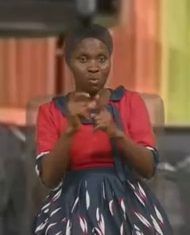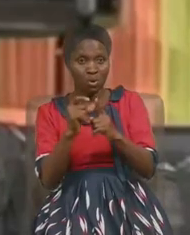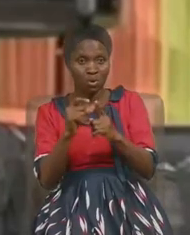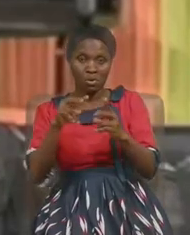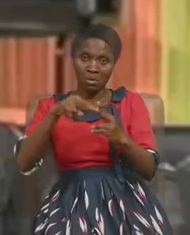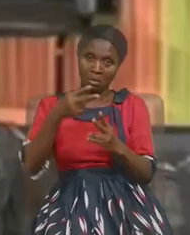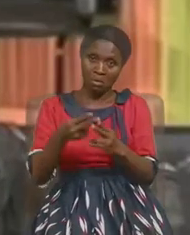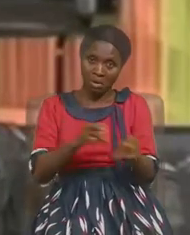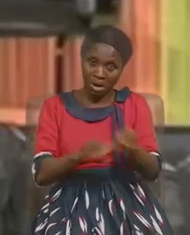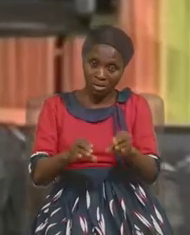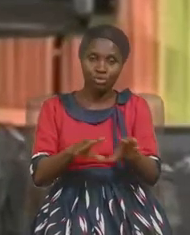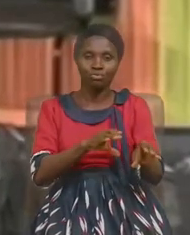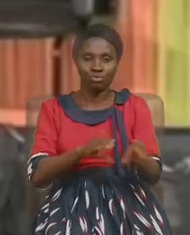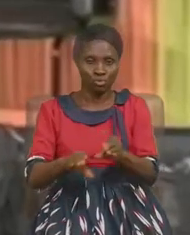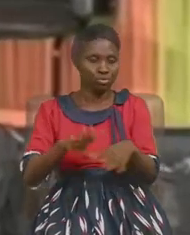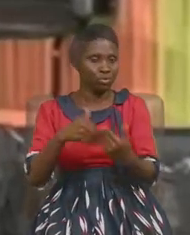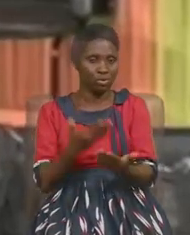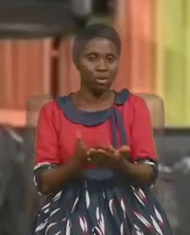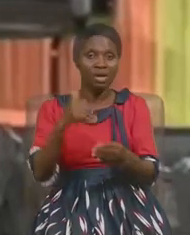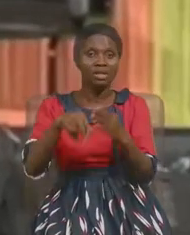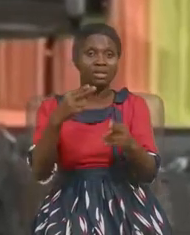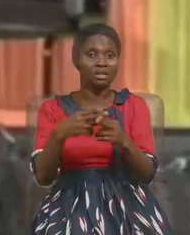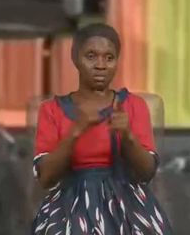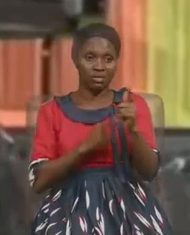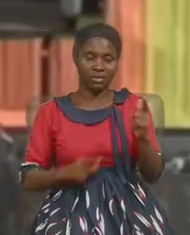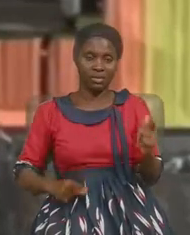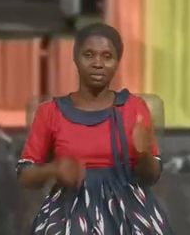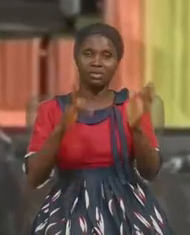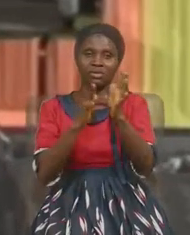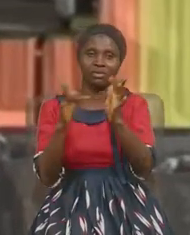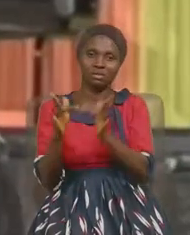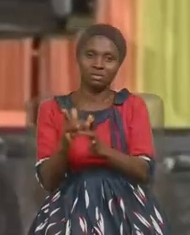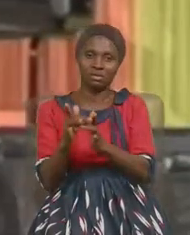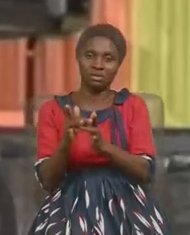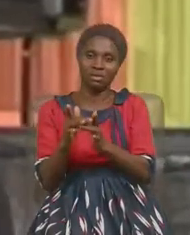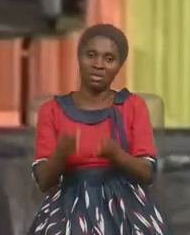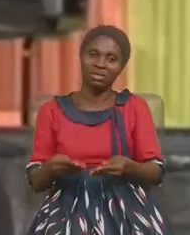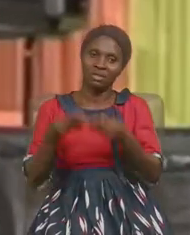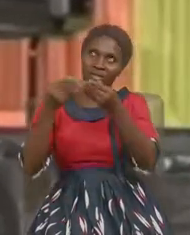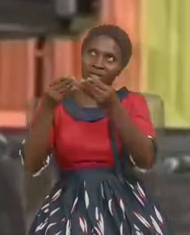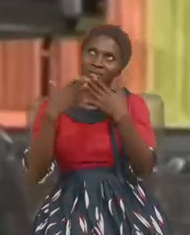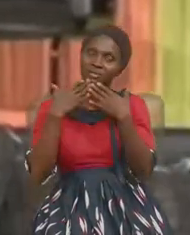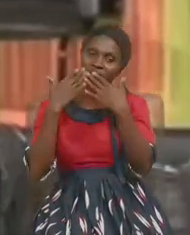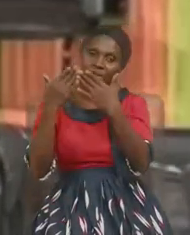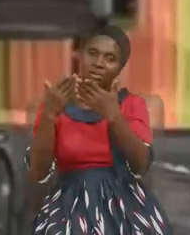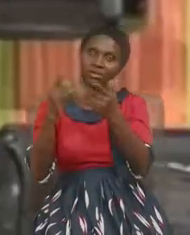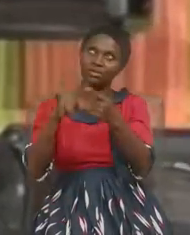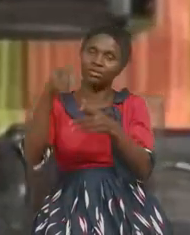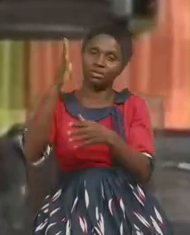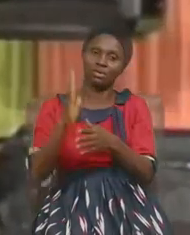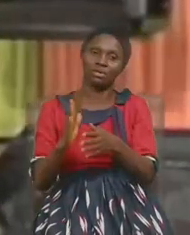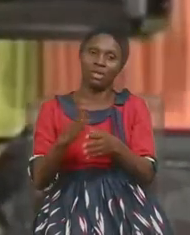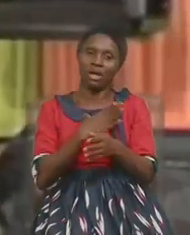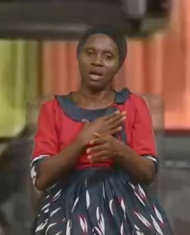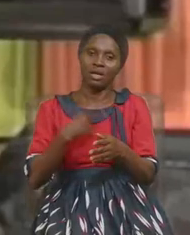tout au nom du Seigneur Jésus en rendant par lui des actions de grâce